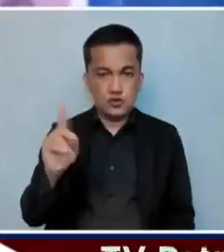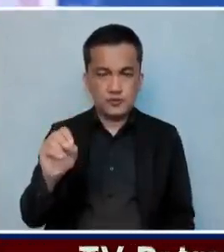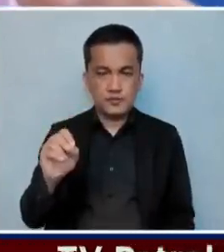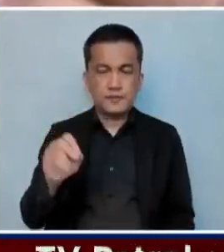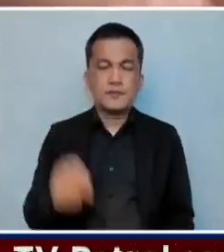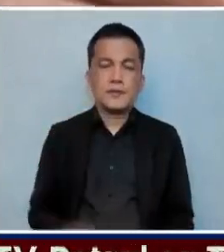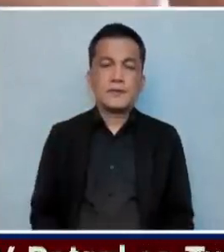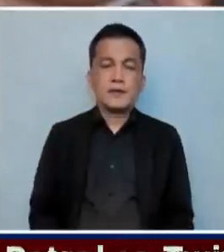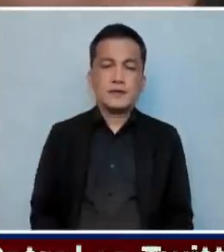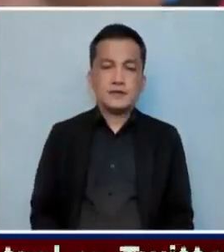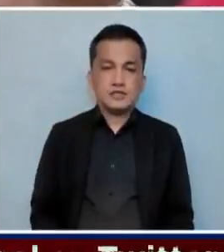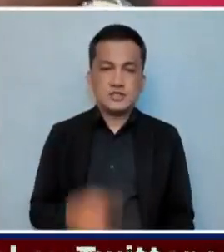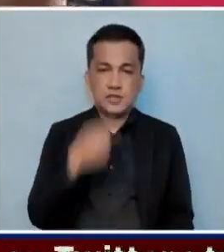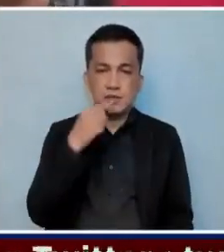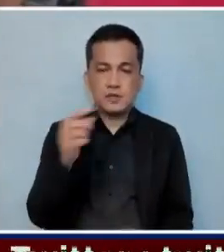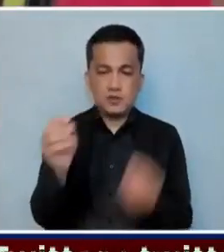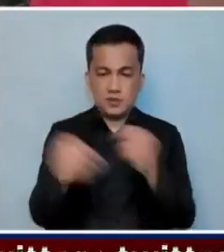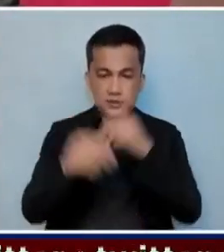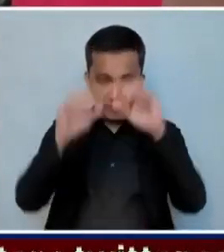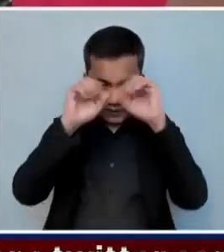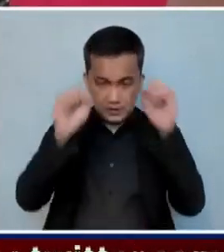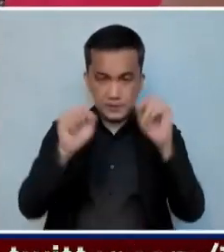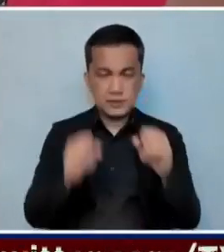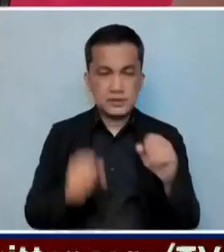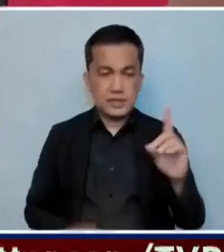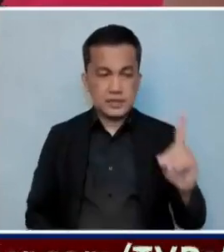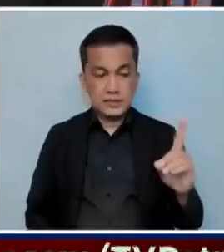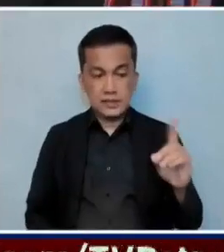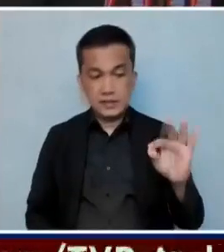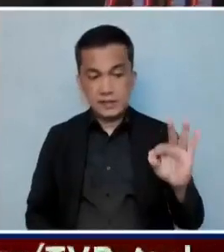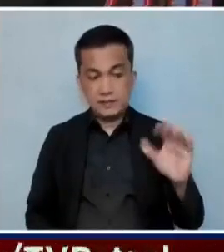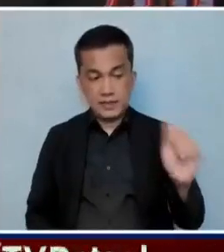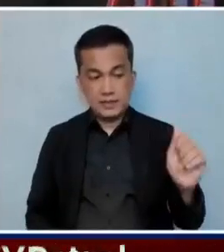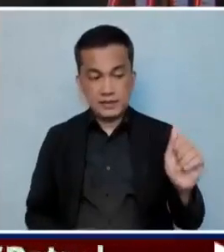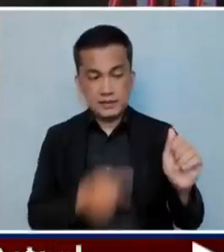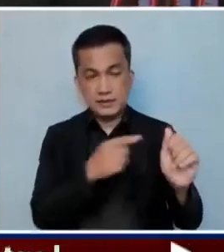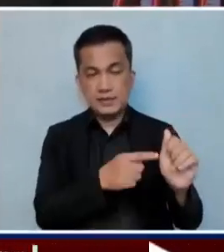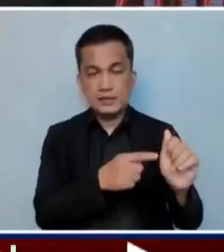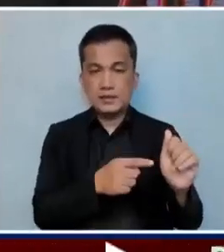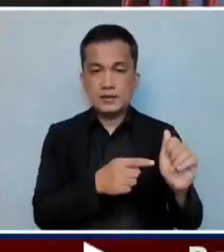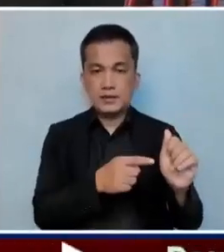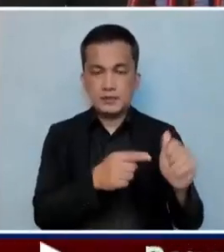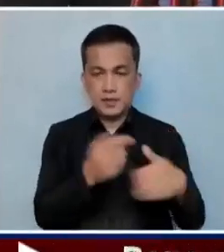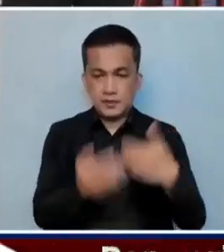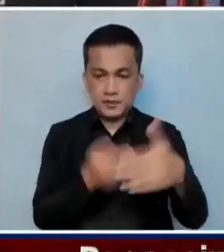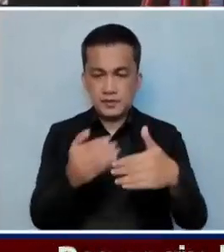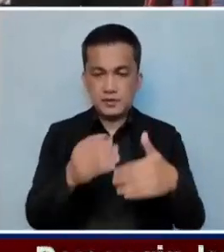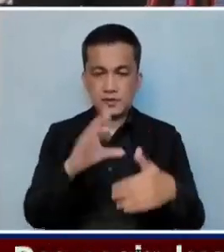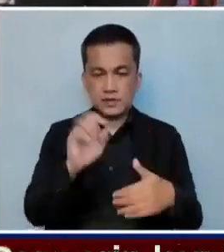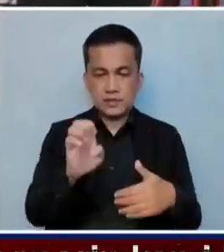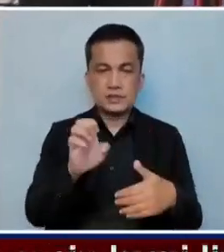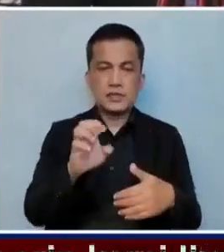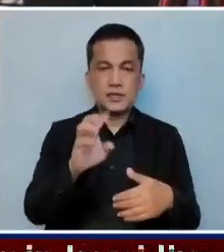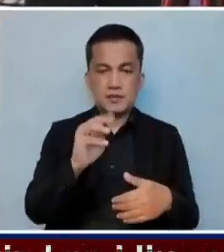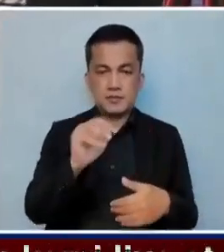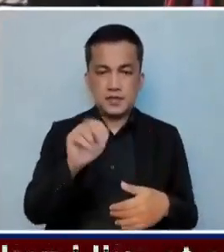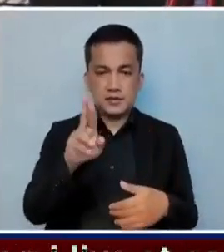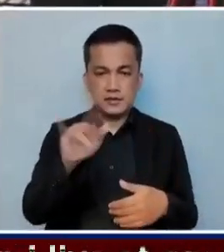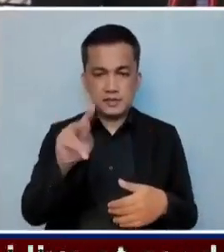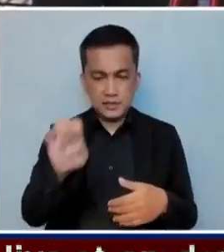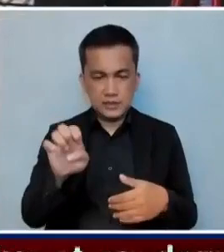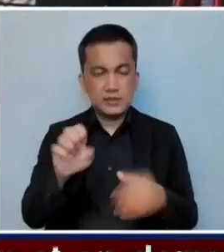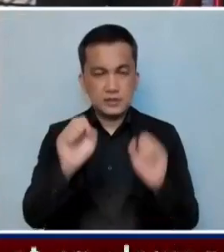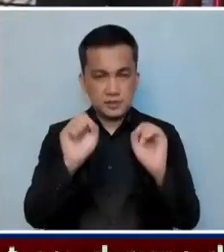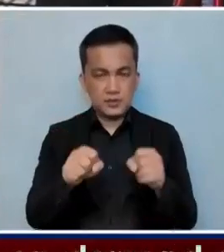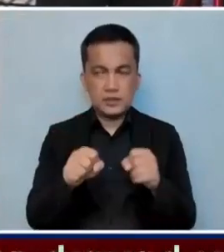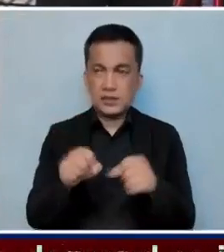ng Malacanang na ang Department of Foreign Affairs ang mag-iintindi sa kaso ni Mary Jane at sa posibleng